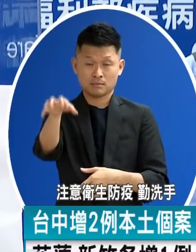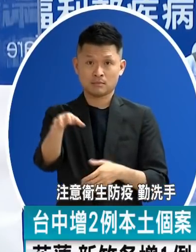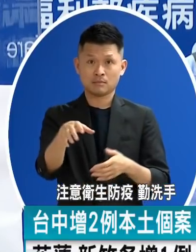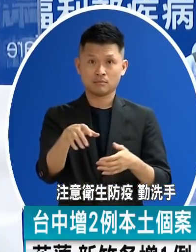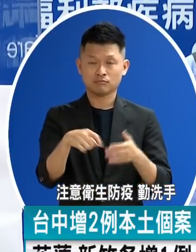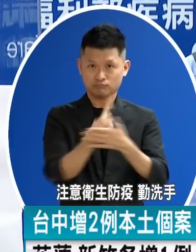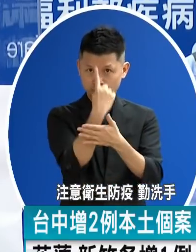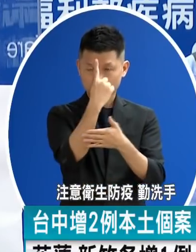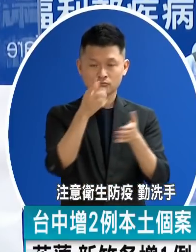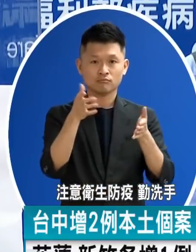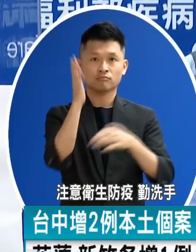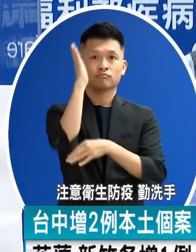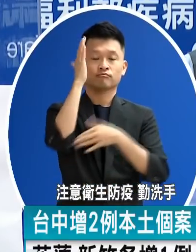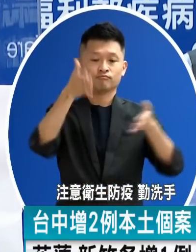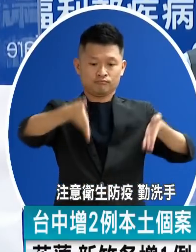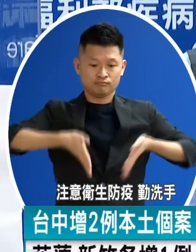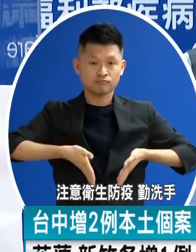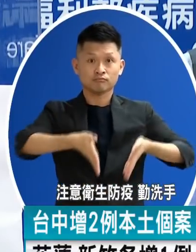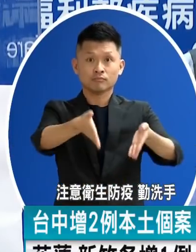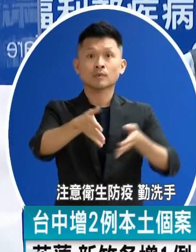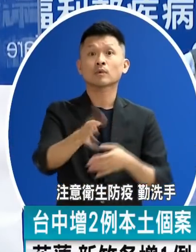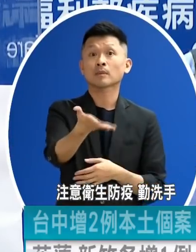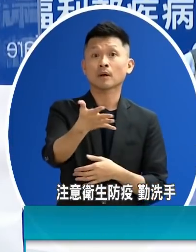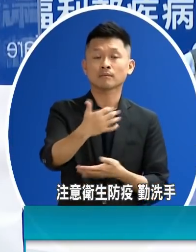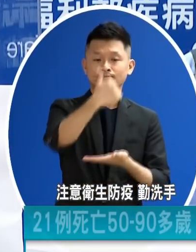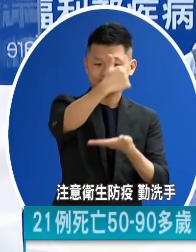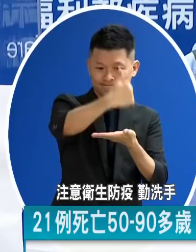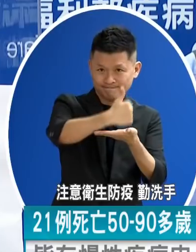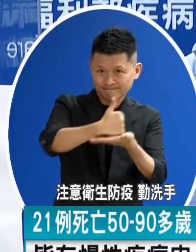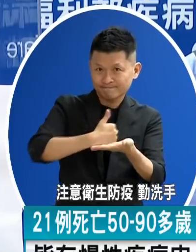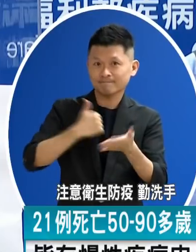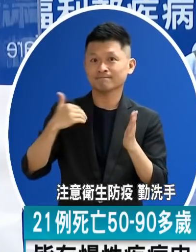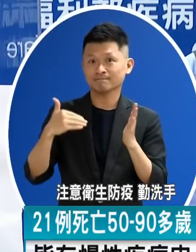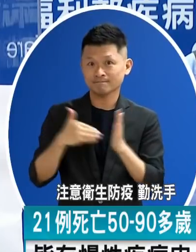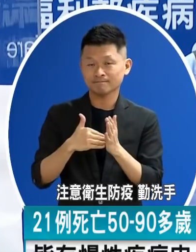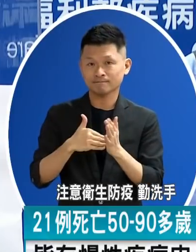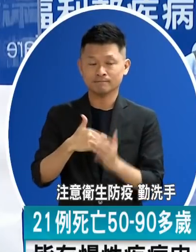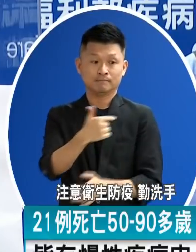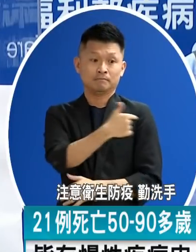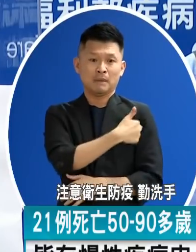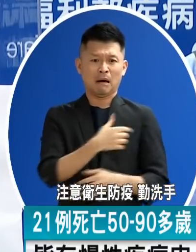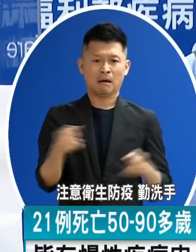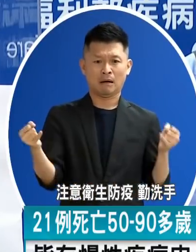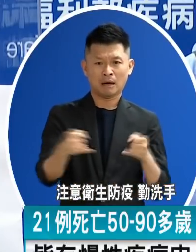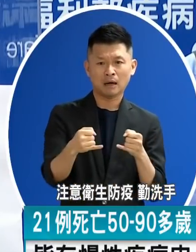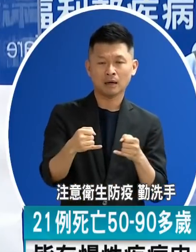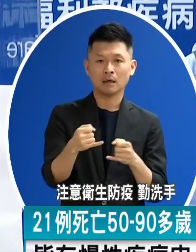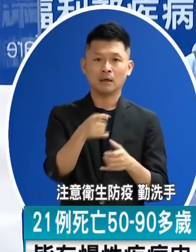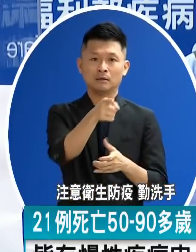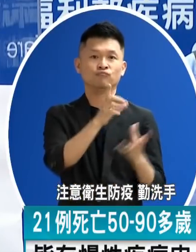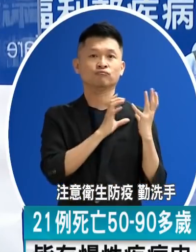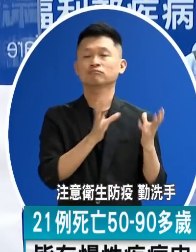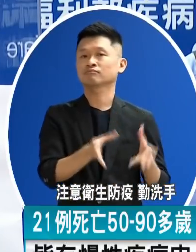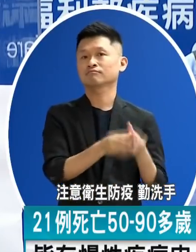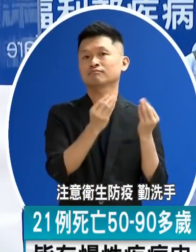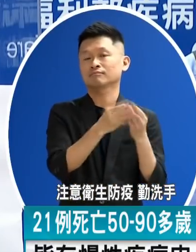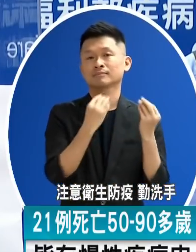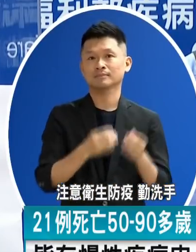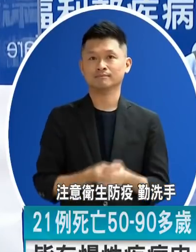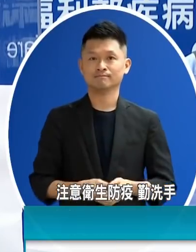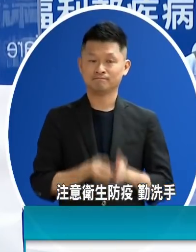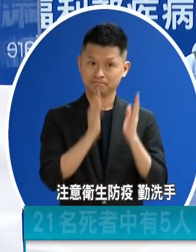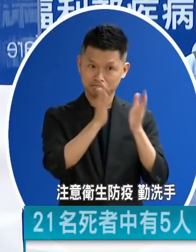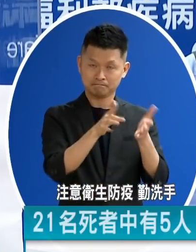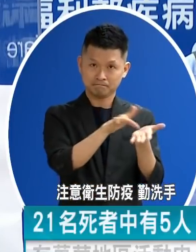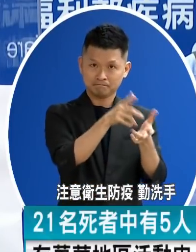来做往来，哈，最主要是因为进来之后都有一些相关的免责的需要，哈，对于这个药